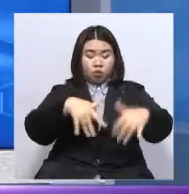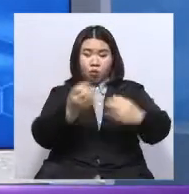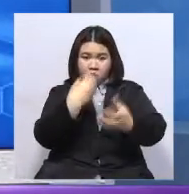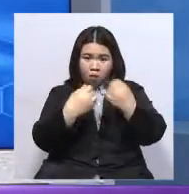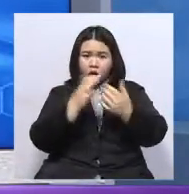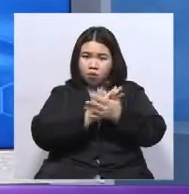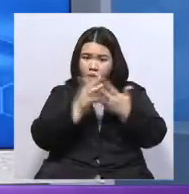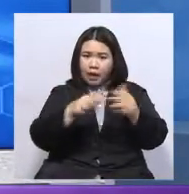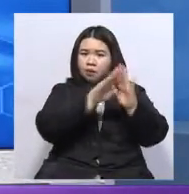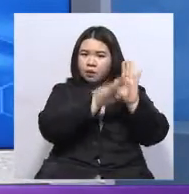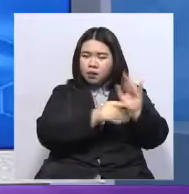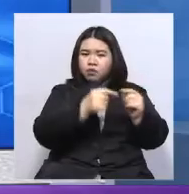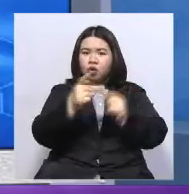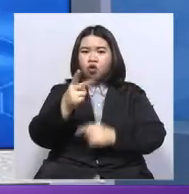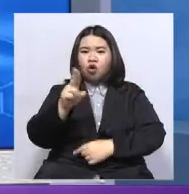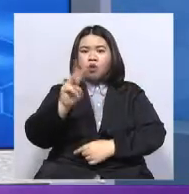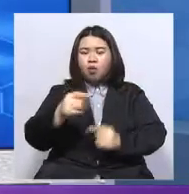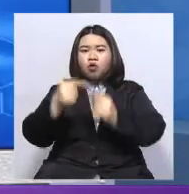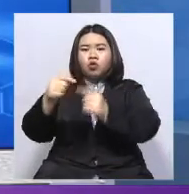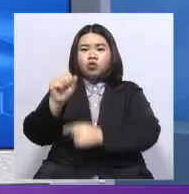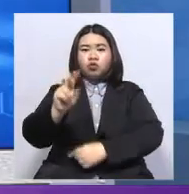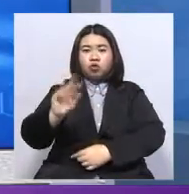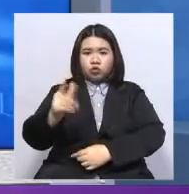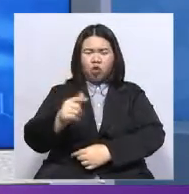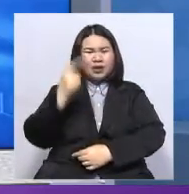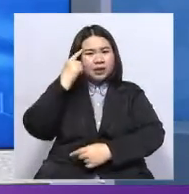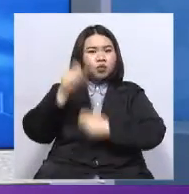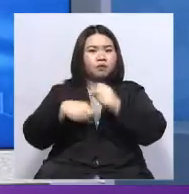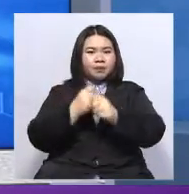นแล้วเนี่ยขั้นตอนก็เข้าครม.ก่อนที่จะถึงมือของสสช.นะครับค